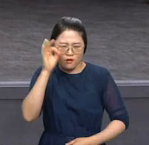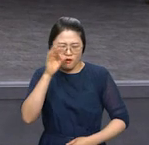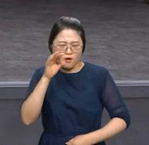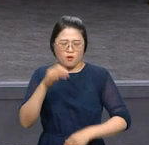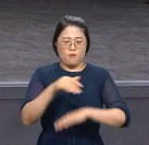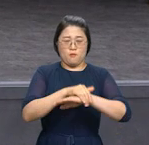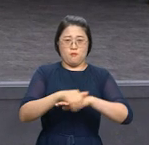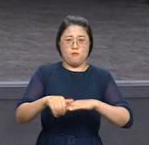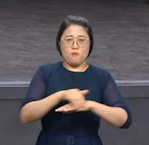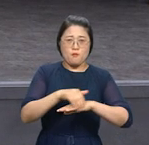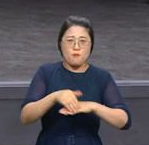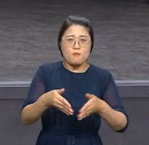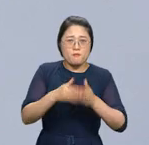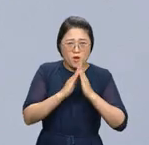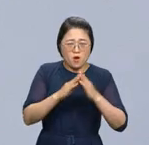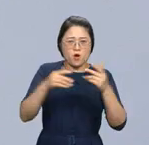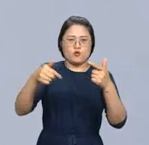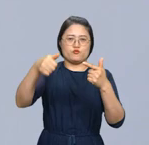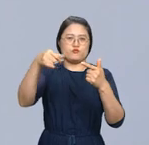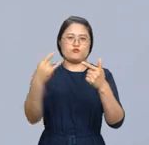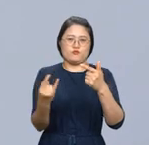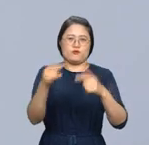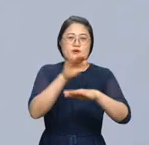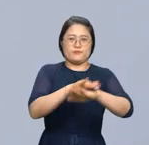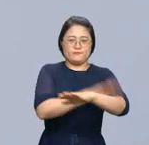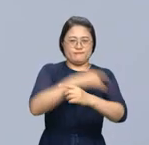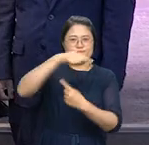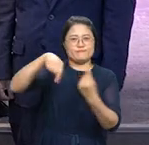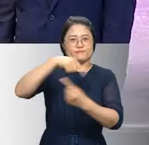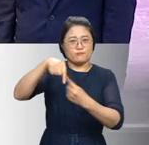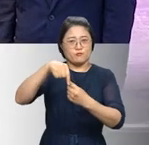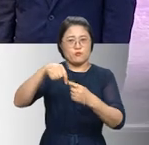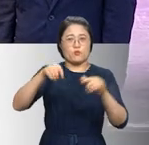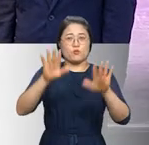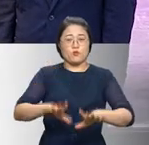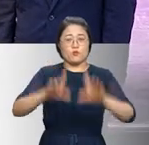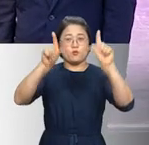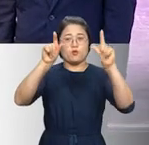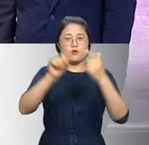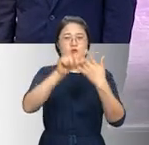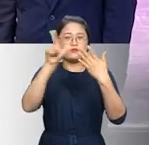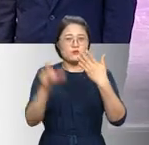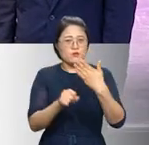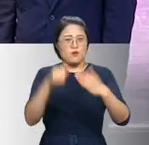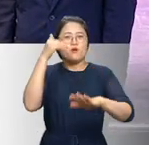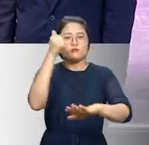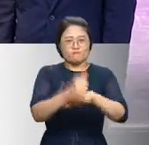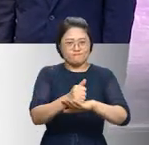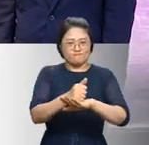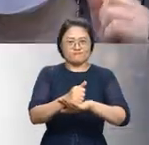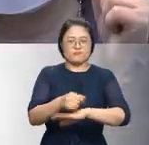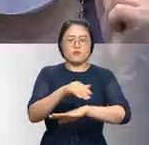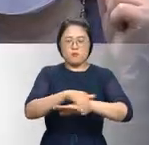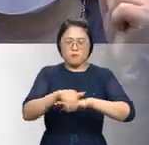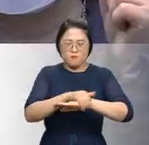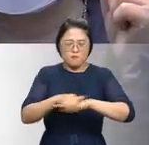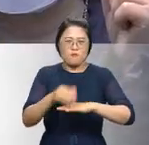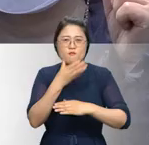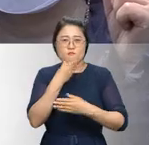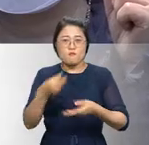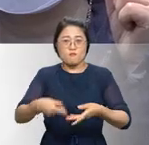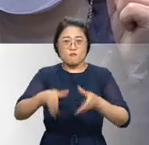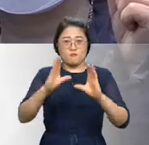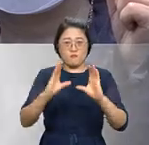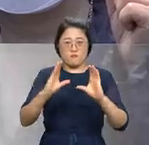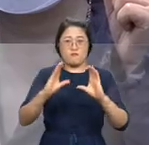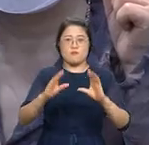수립까지 총 6회기의 실습과정을 운영할 예정이며 올해 9월 최종적으로 마을복지계획 수립 및 선포를 목표로